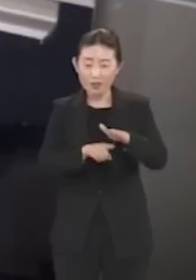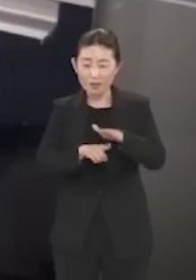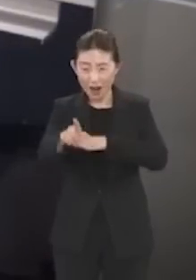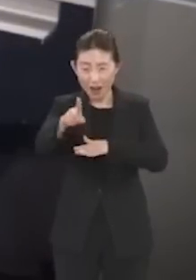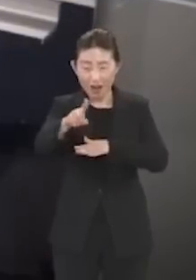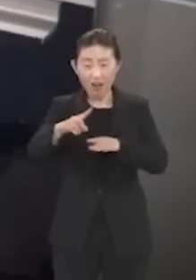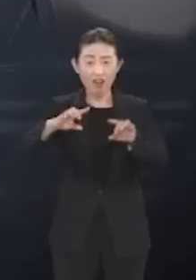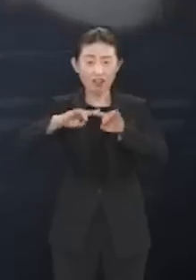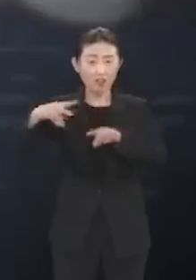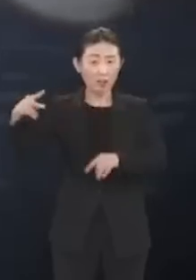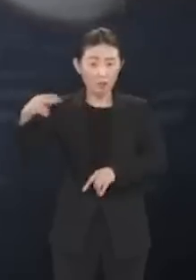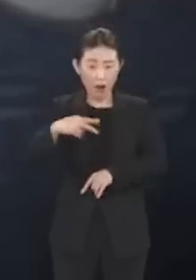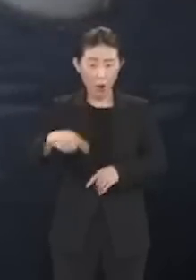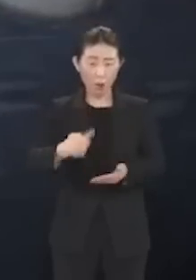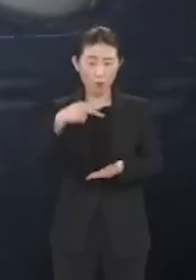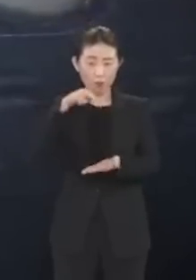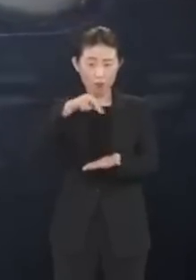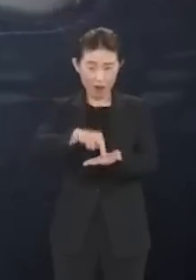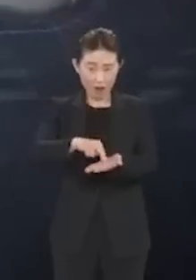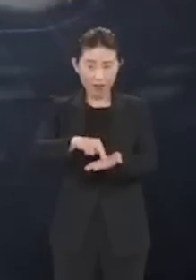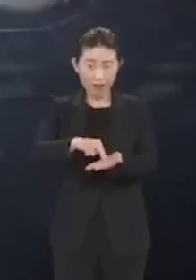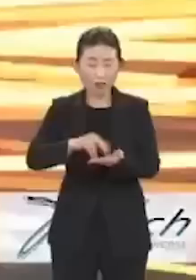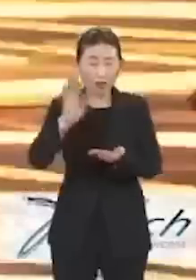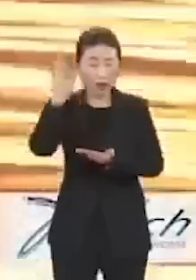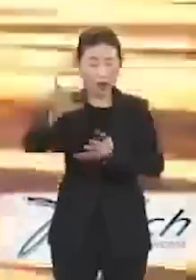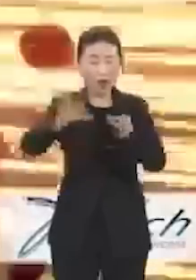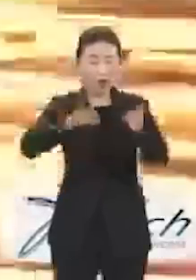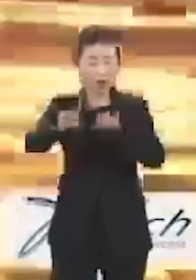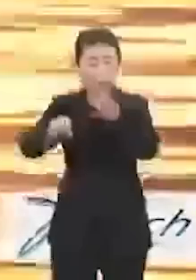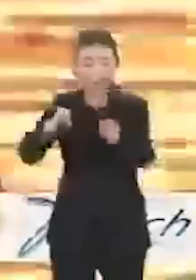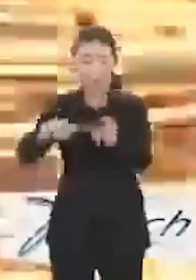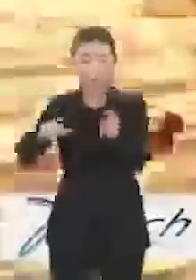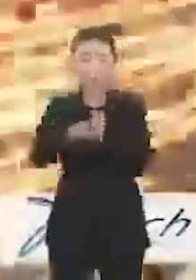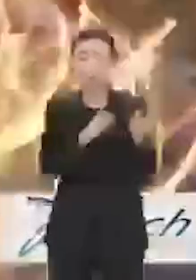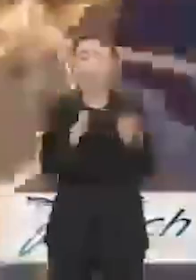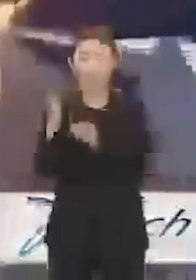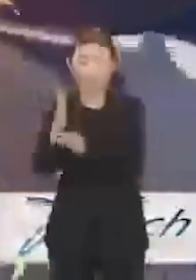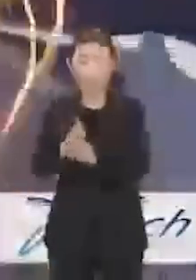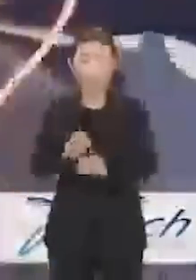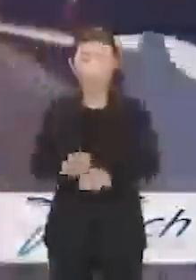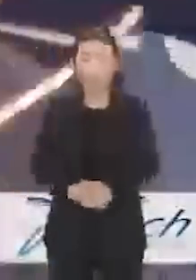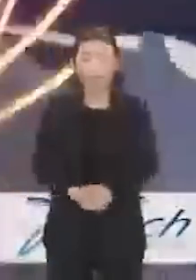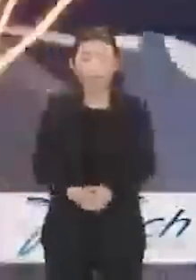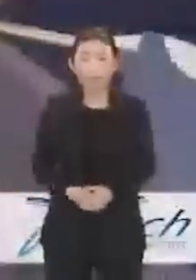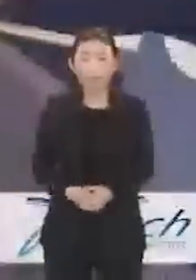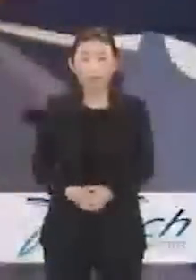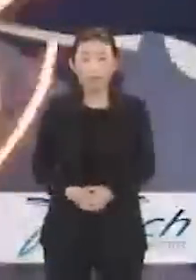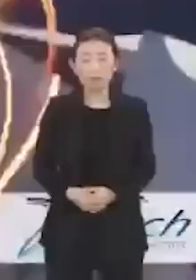에너지 독립을 넘어 패권시대를 이끌어갈 준비를 하고 있습니다 TJB 장석영입니다